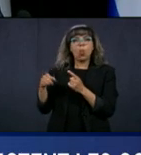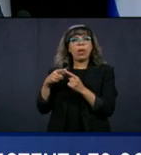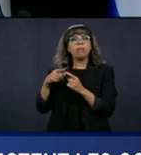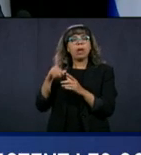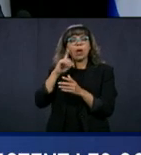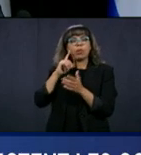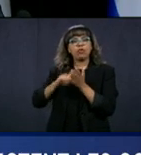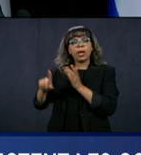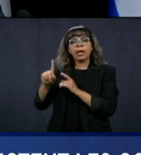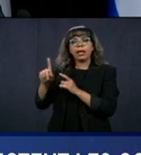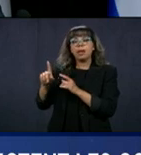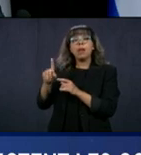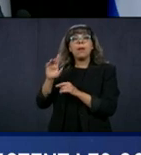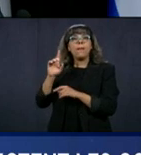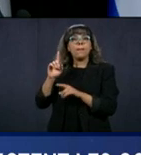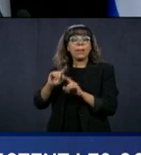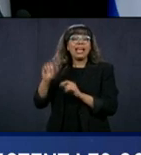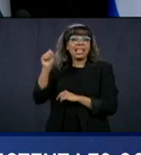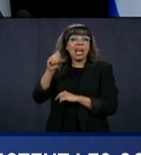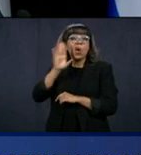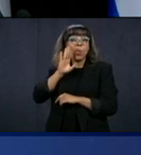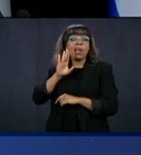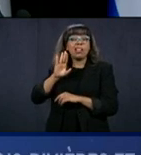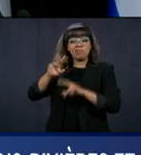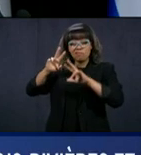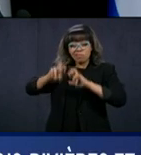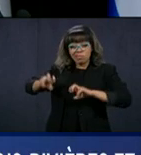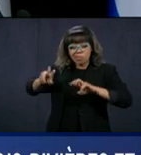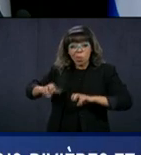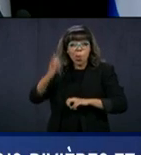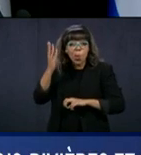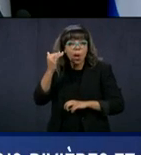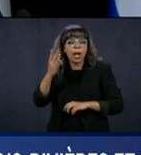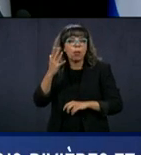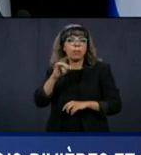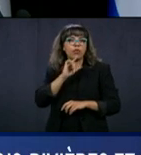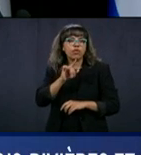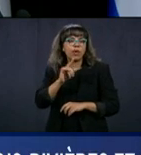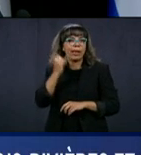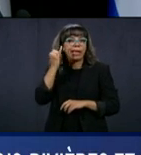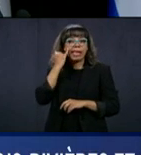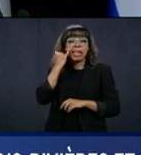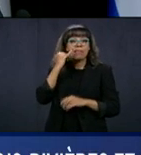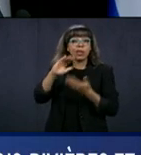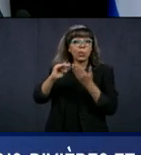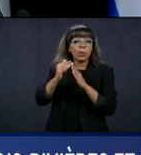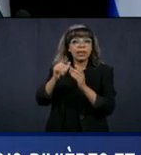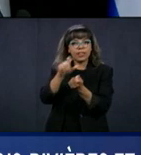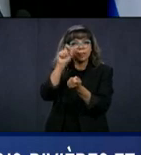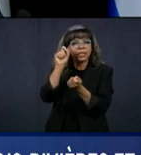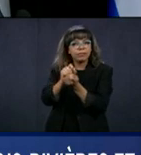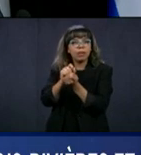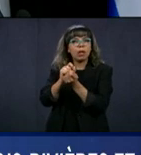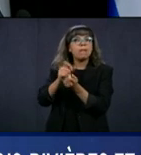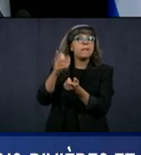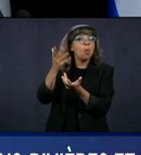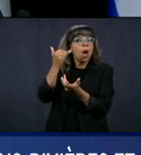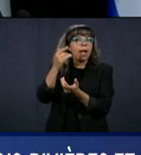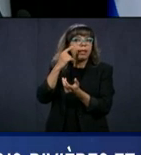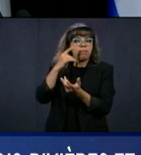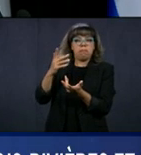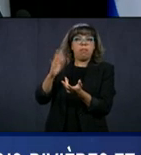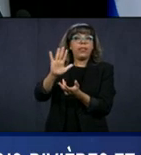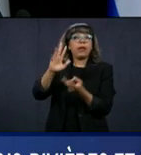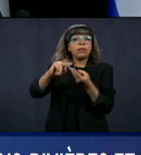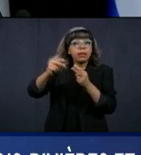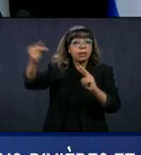qui sont posées, mais oui, on récolte ce genre d'informations car il y a des facteurs de risque dans certaines communautés qui pourraient